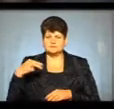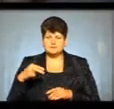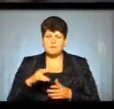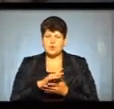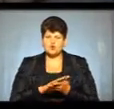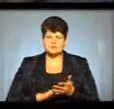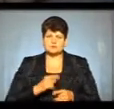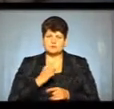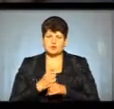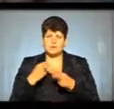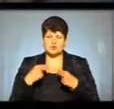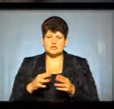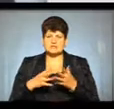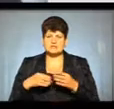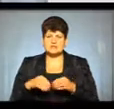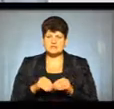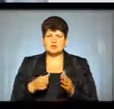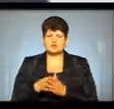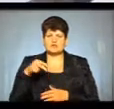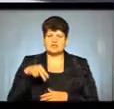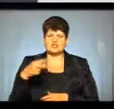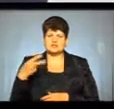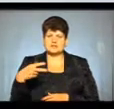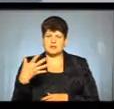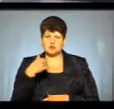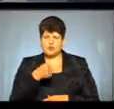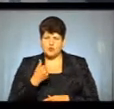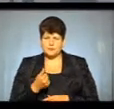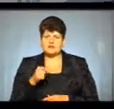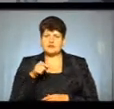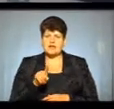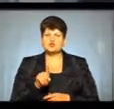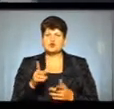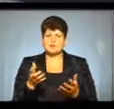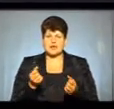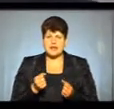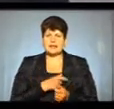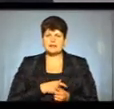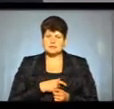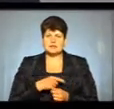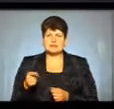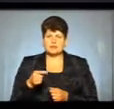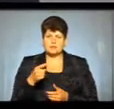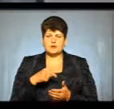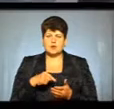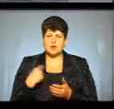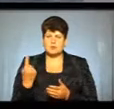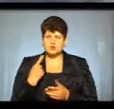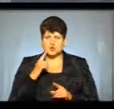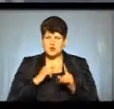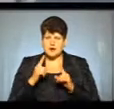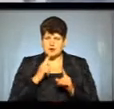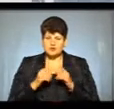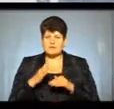до 2025 року. Те, що прийняли депутати Тернопільської обласної ради і практично